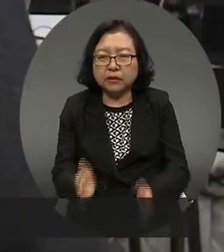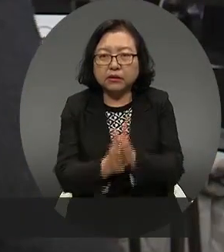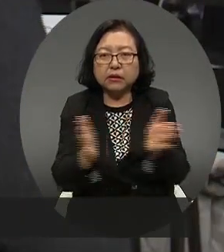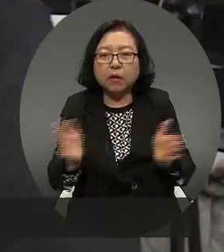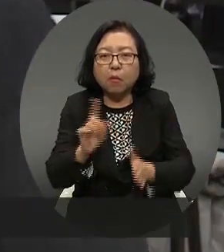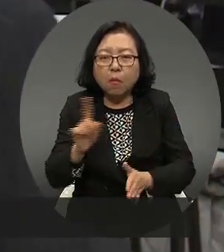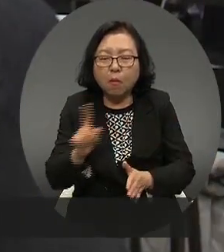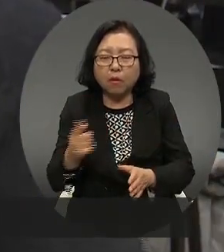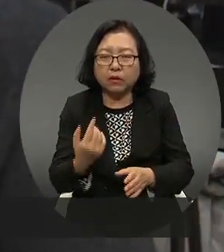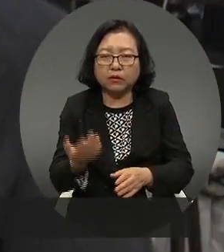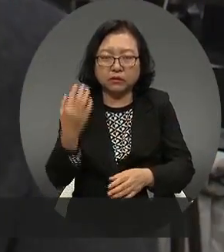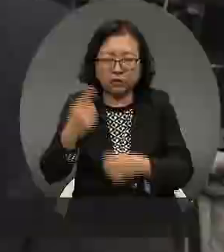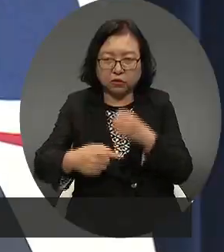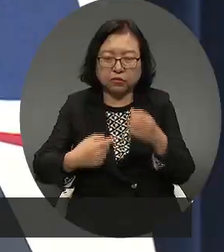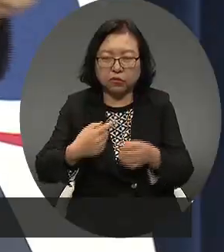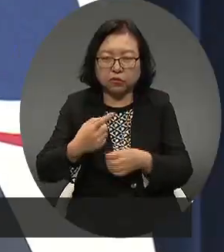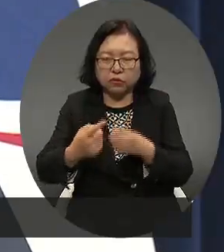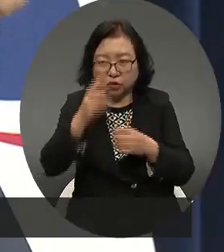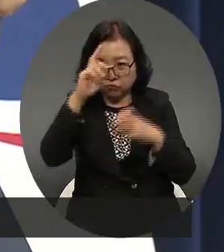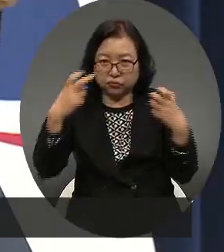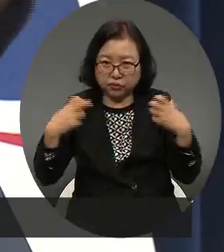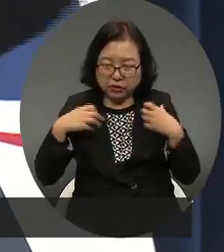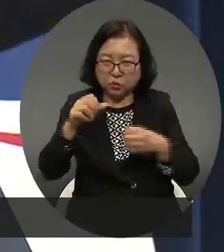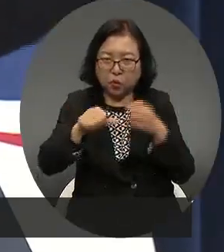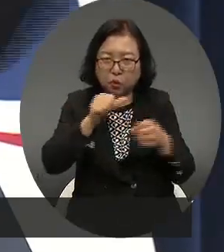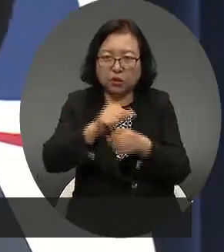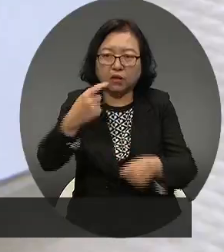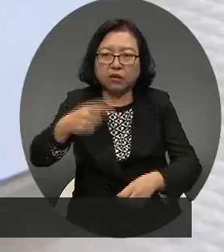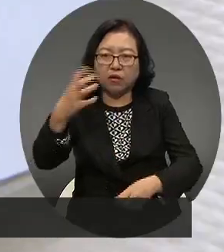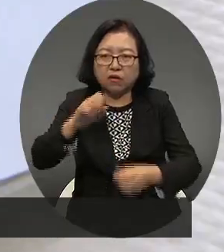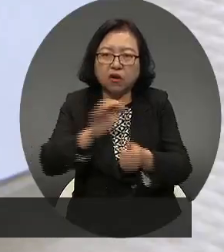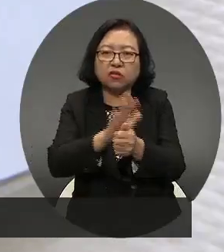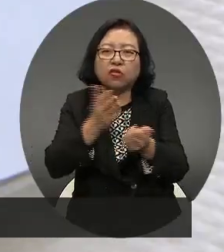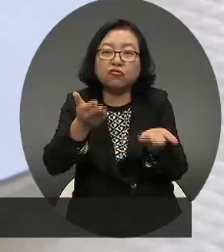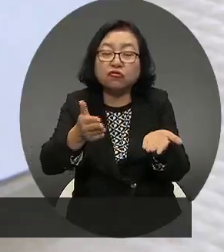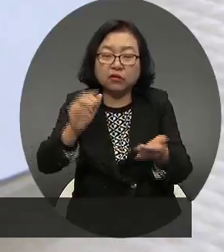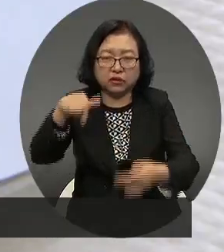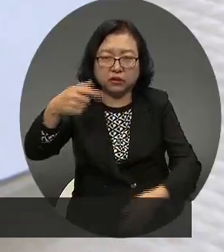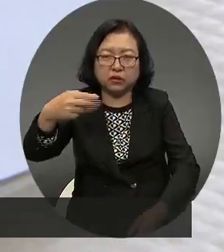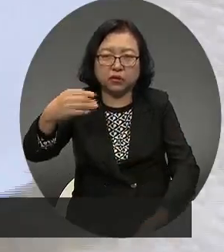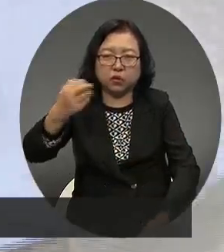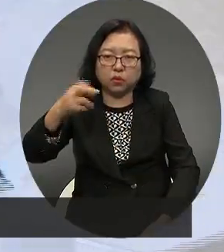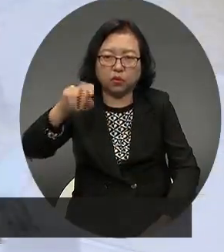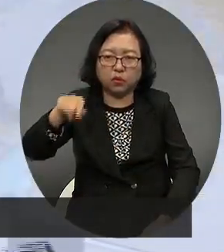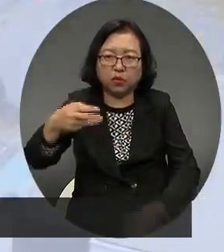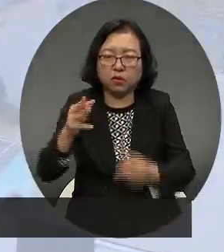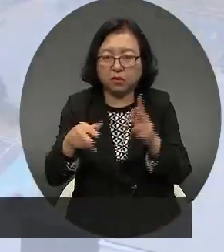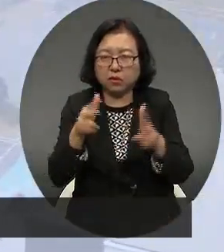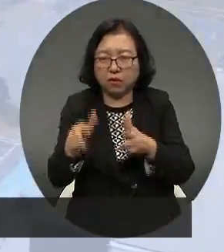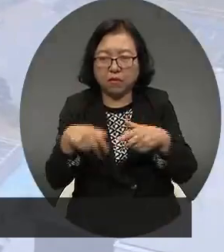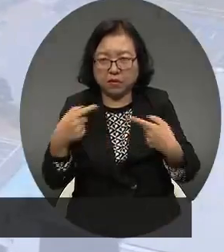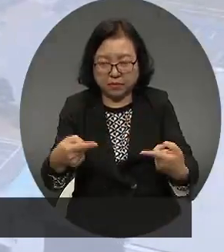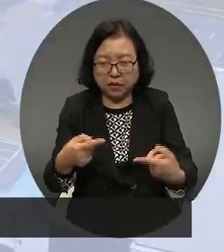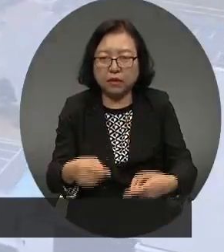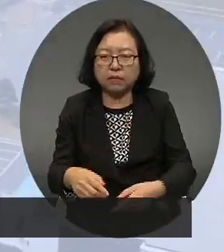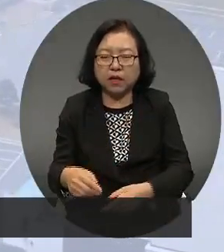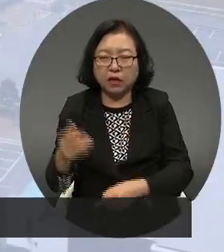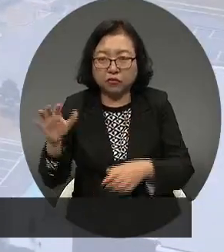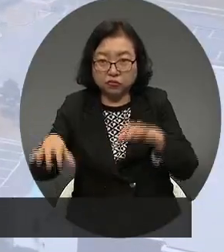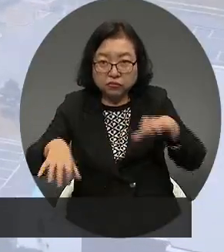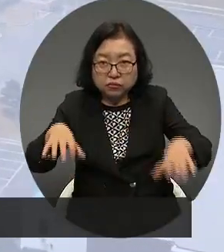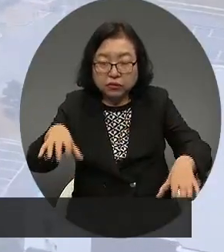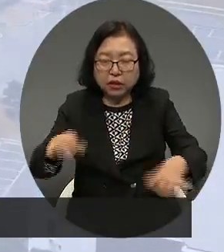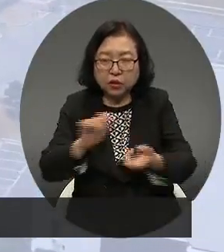정부가 5년 동안 1,000억 원을 지원하는 글로컬 30 지원 사업입니다. 충북대와 교통대는 양대학 통합을 전제로